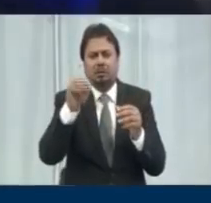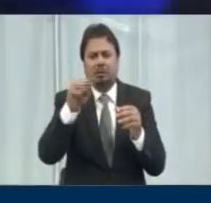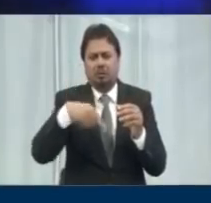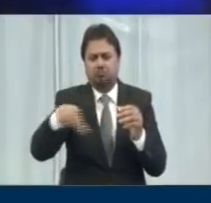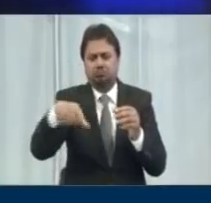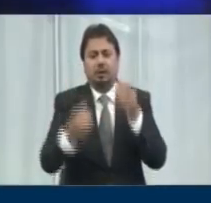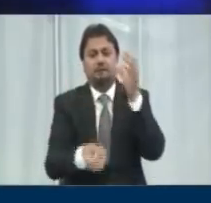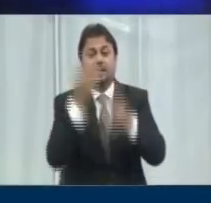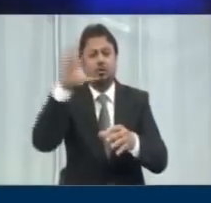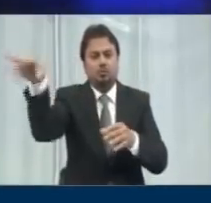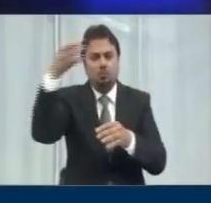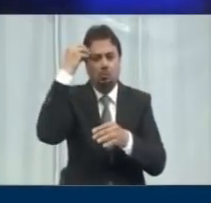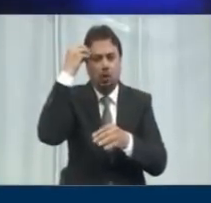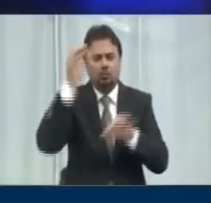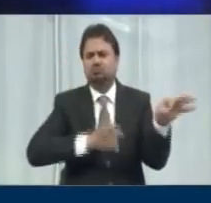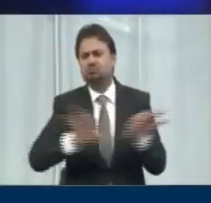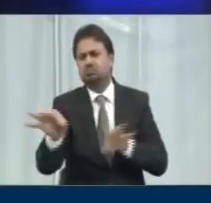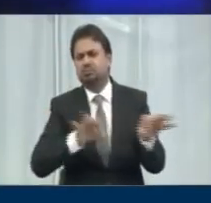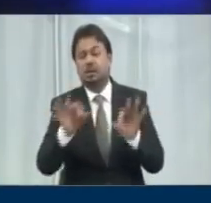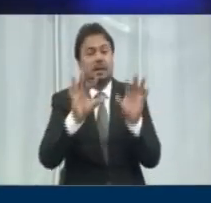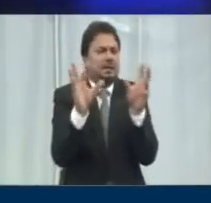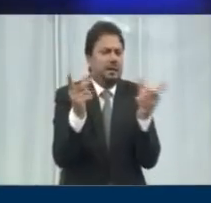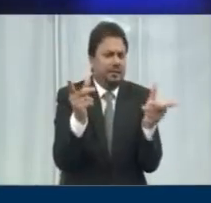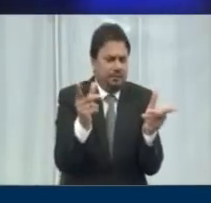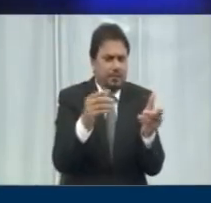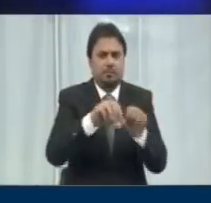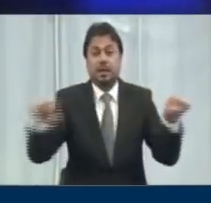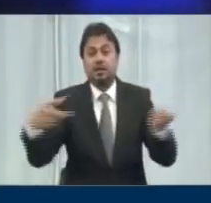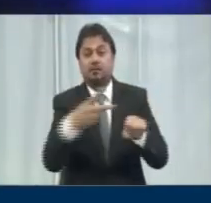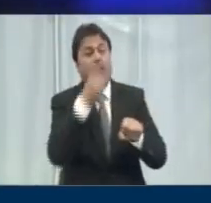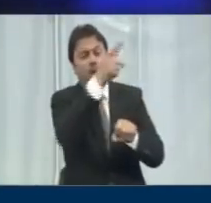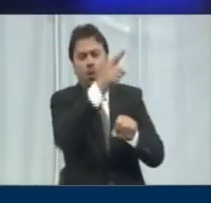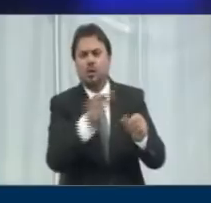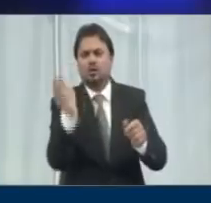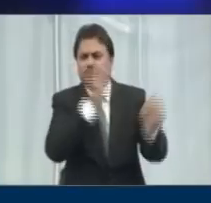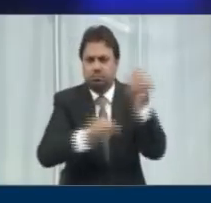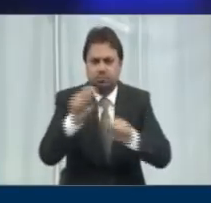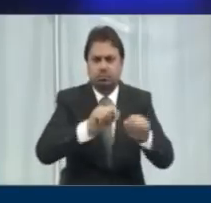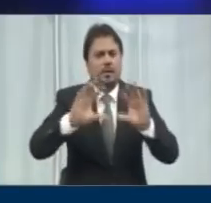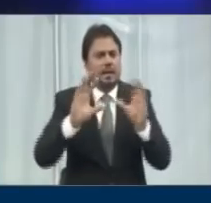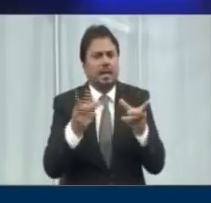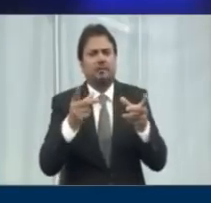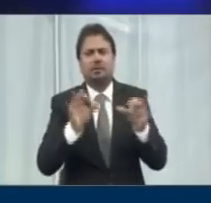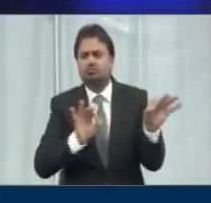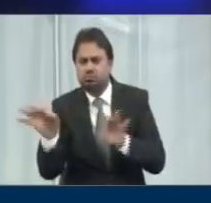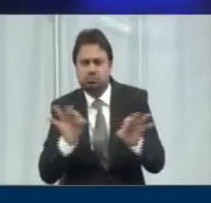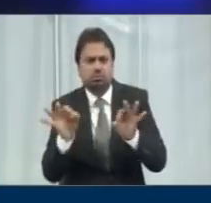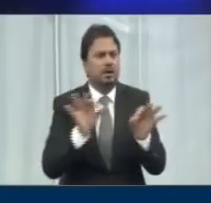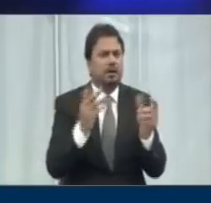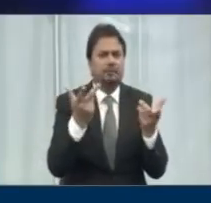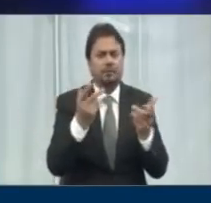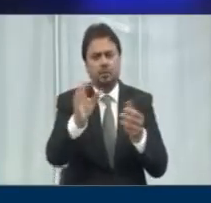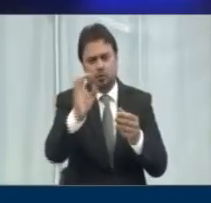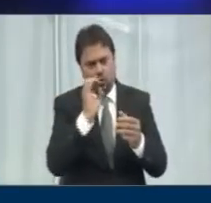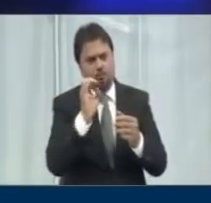هل لديك أي معلومات عن الاستعدادات، عن الإجراءات التي اتخذتها النجف للتحضير لاستقبال البابا؟